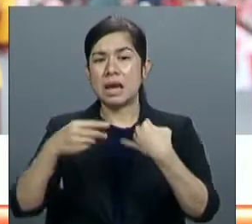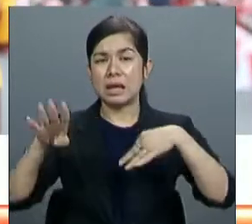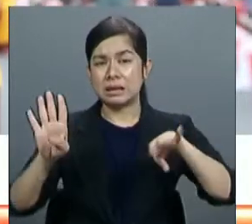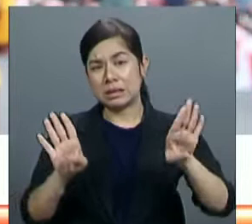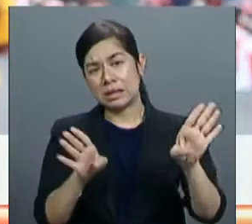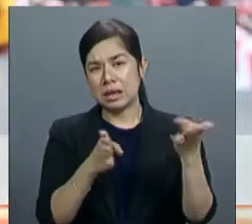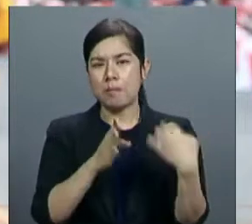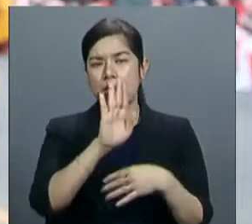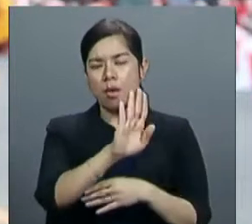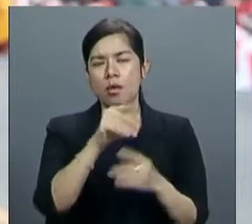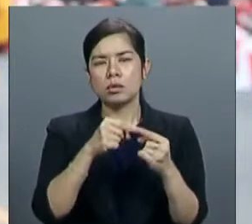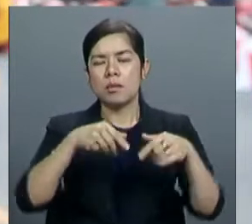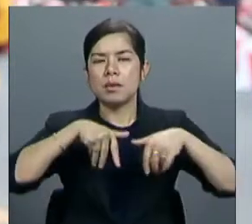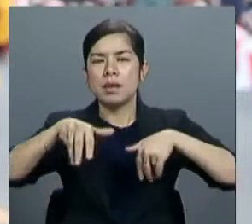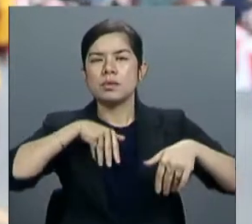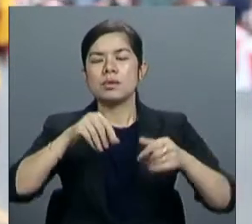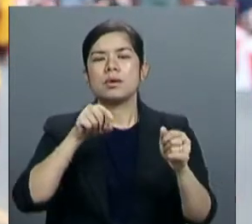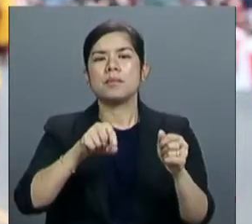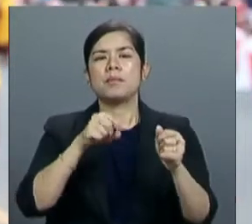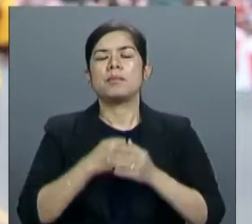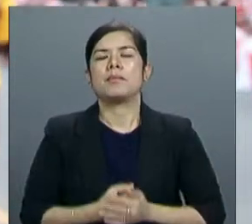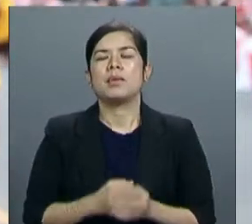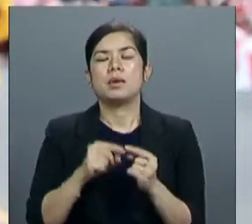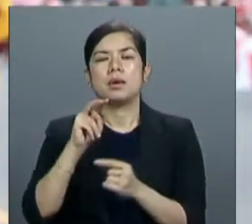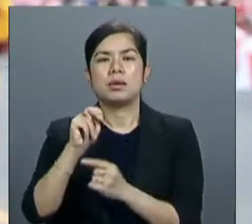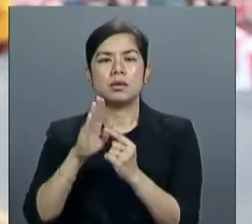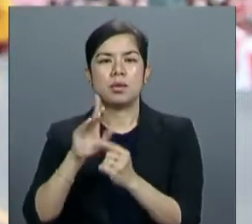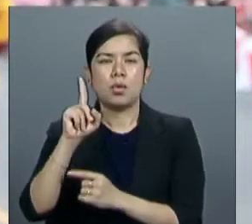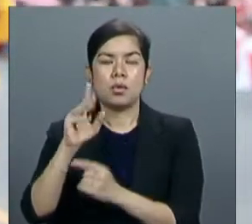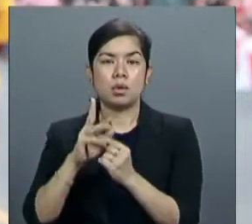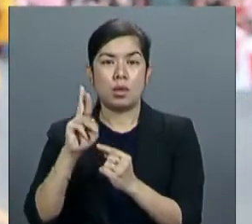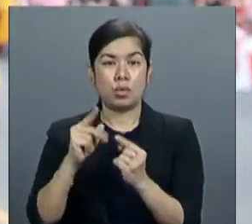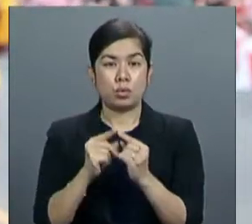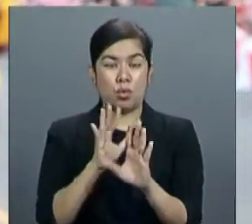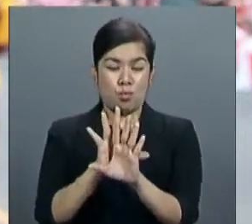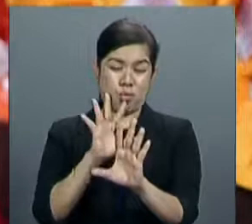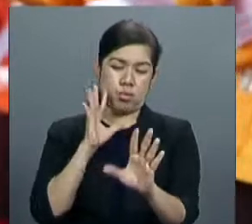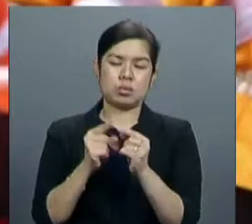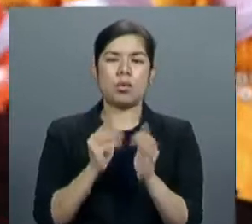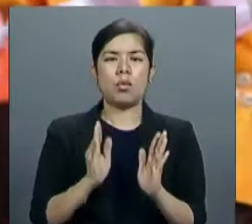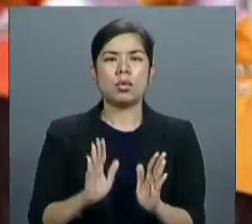าวอำเภอนาดูลที่ยิ่งใหญ่และงดงามกว่า 5,000 คนครับ